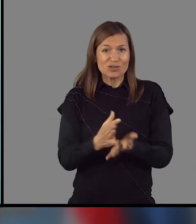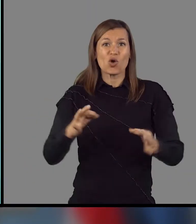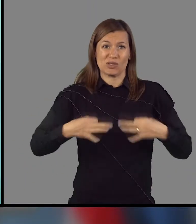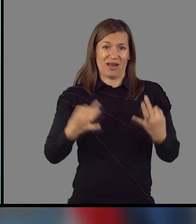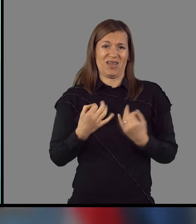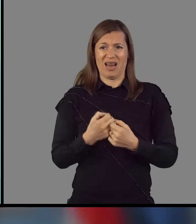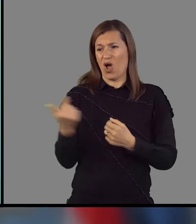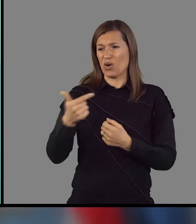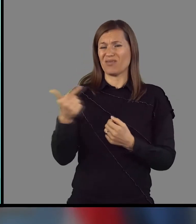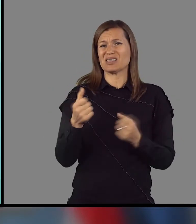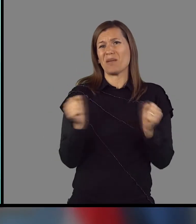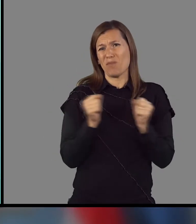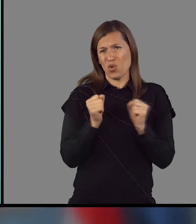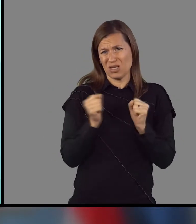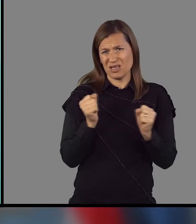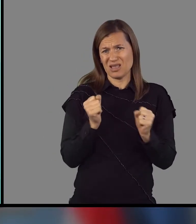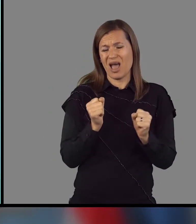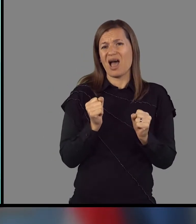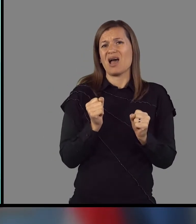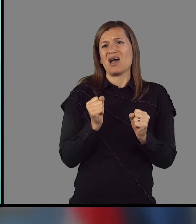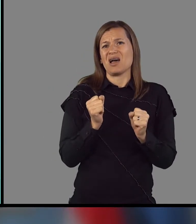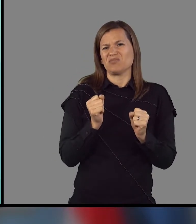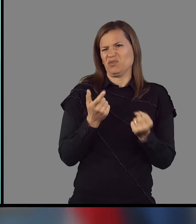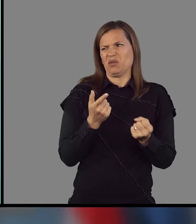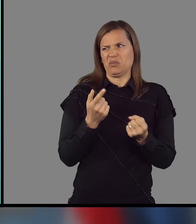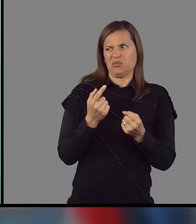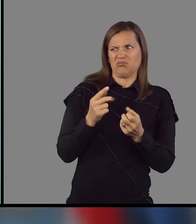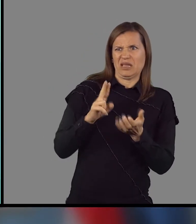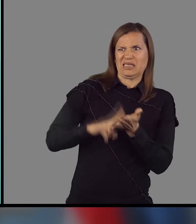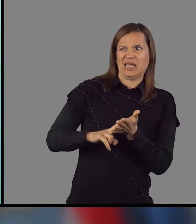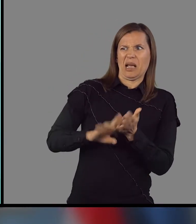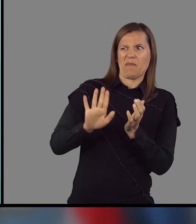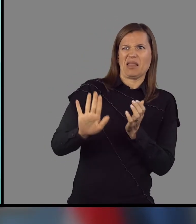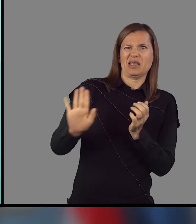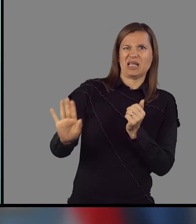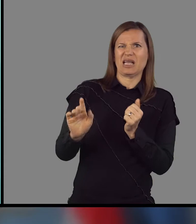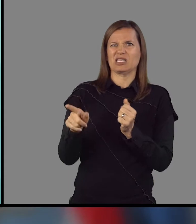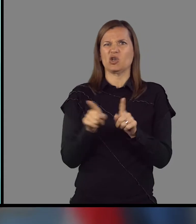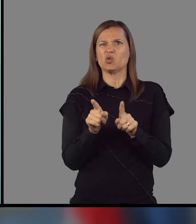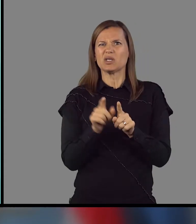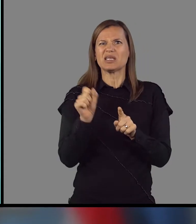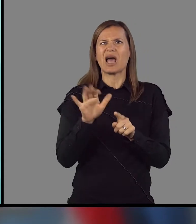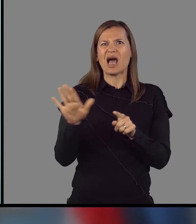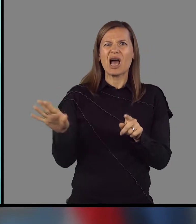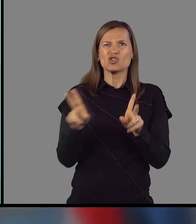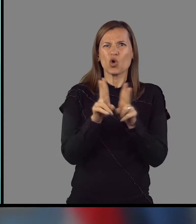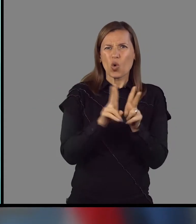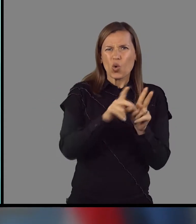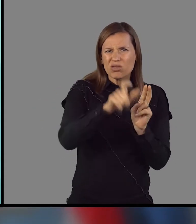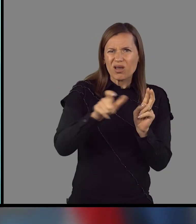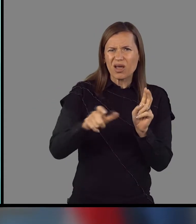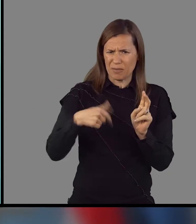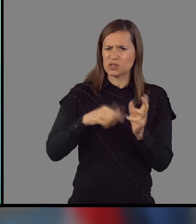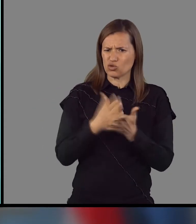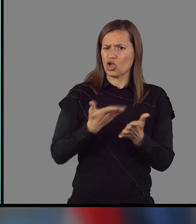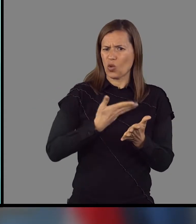seveda, se bojita tega, kar smo se bali tudi pri prvih dveh potnikih, namreč stigmatizacije, tega, da se tudi njihovi svojci